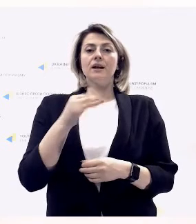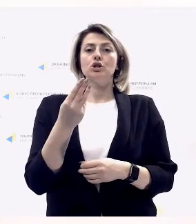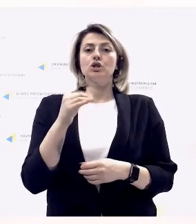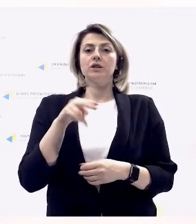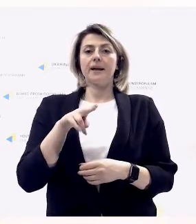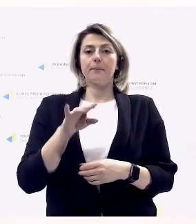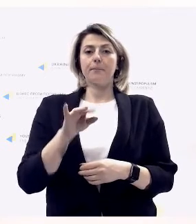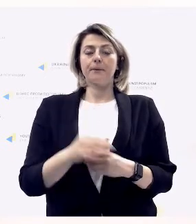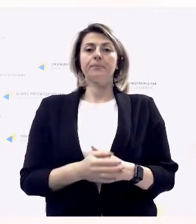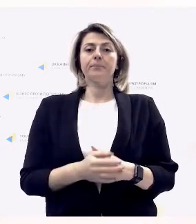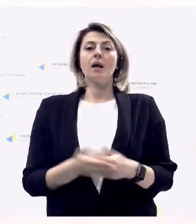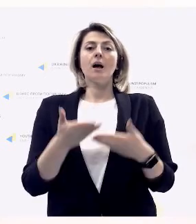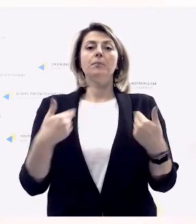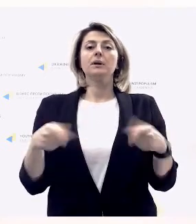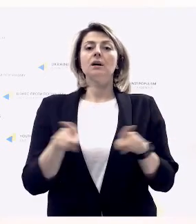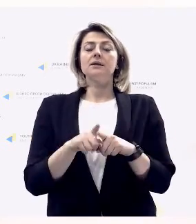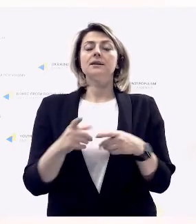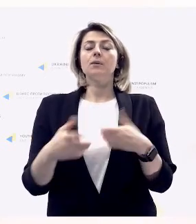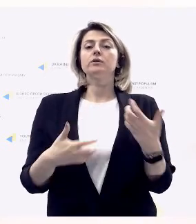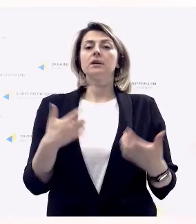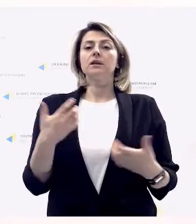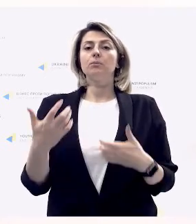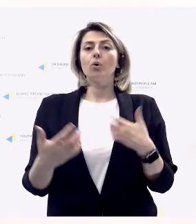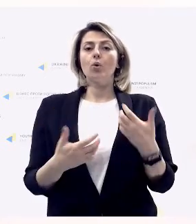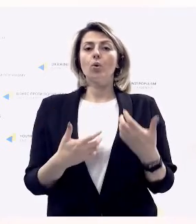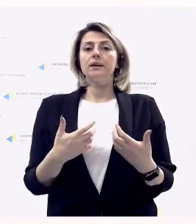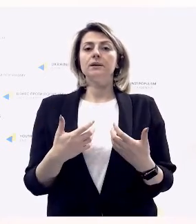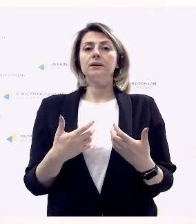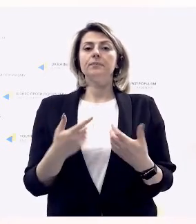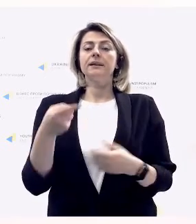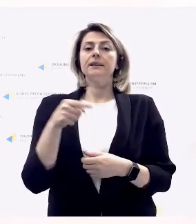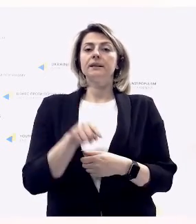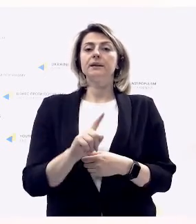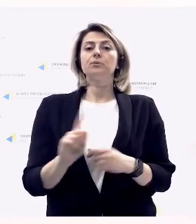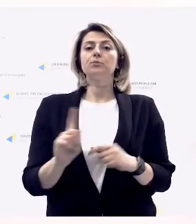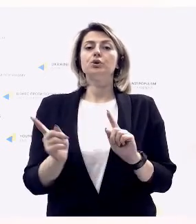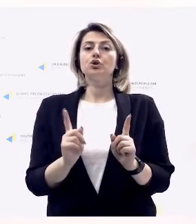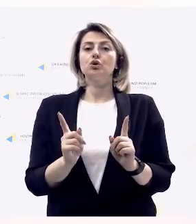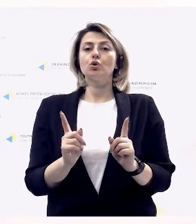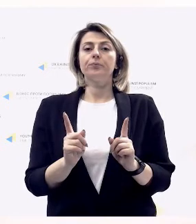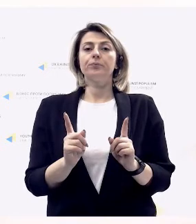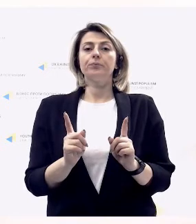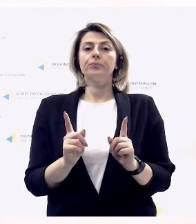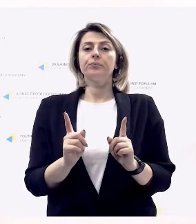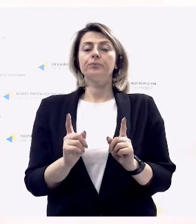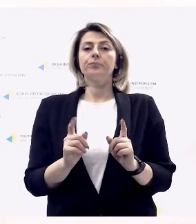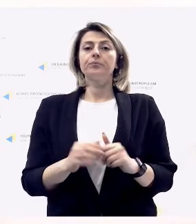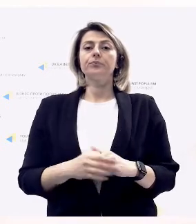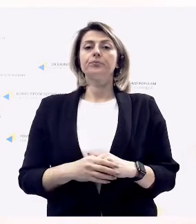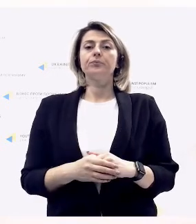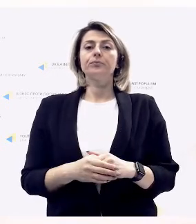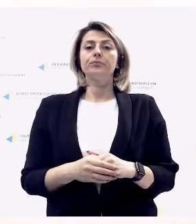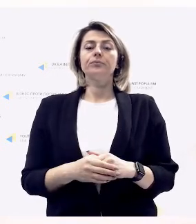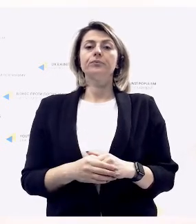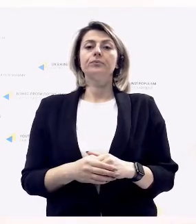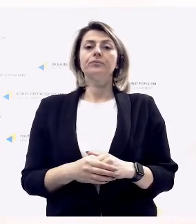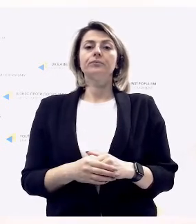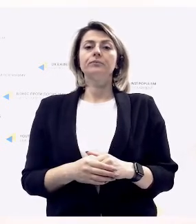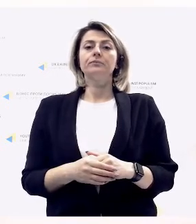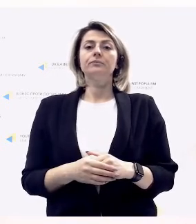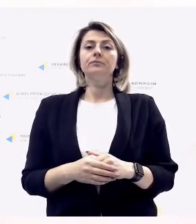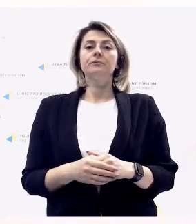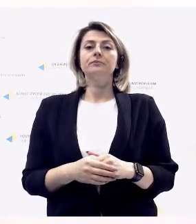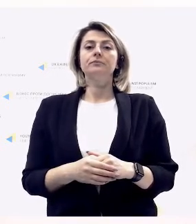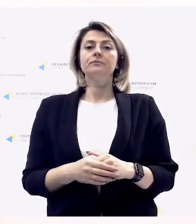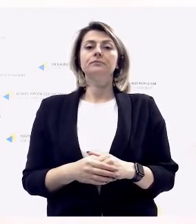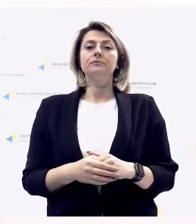Ми так само занепокоєні тим, що